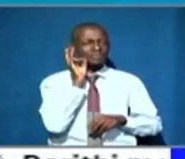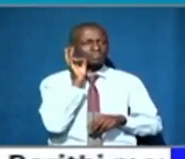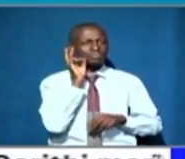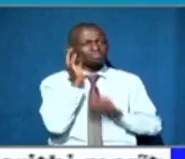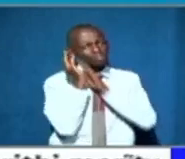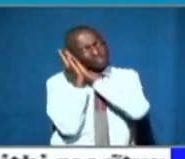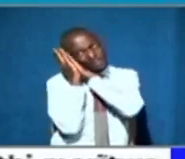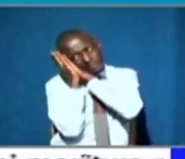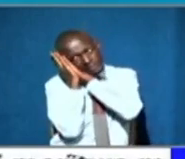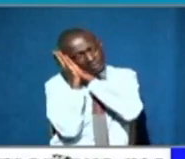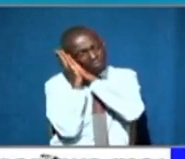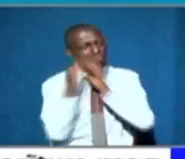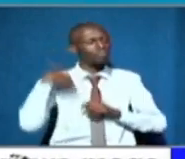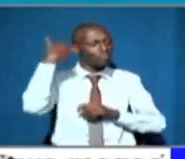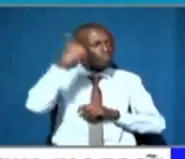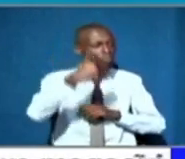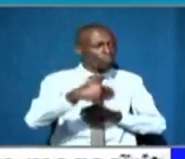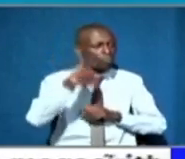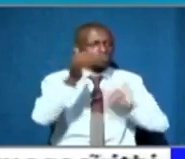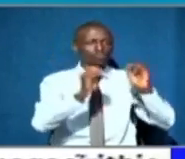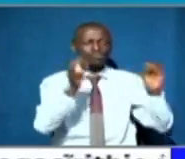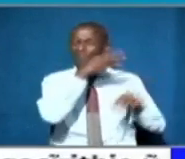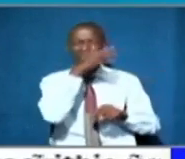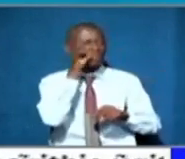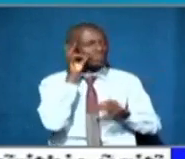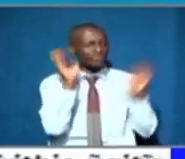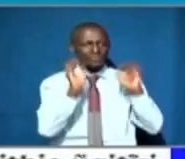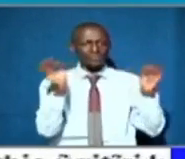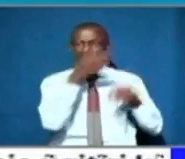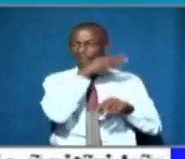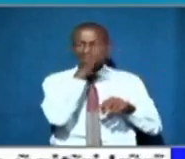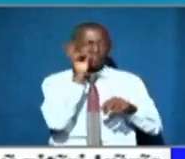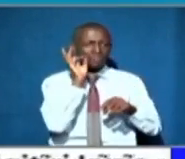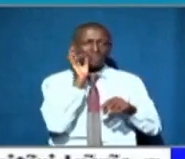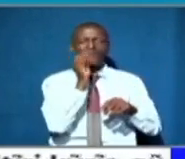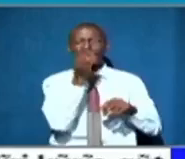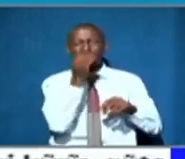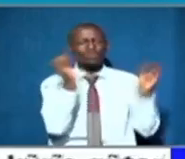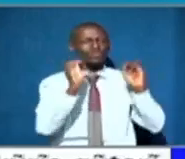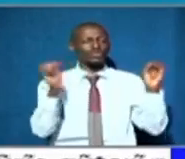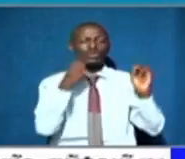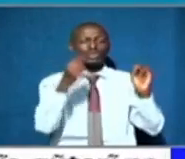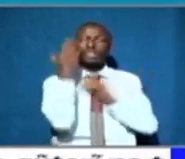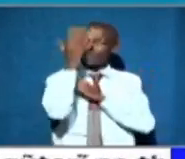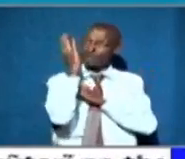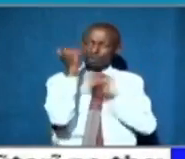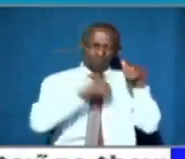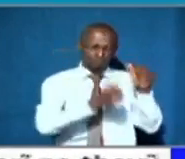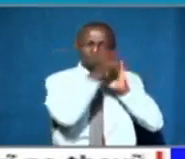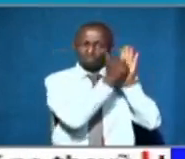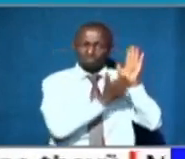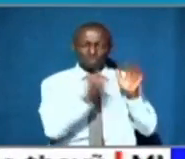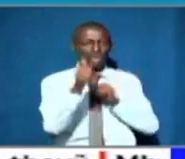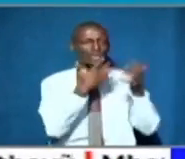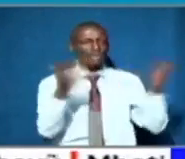wukomage dhagi othe asha kuhigati ugo kuhiga no kuria na kurumirira maudu maria gai atu erire no maudu magi ma kawaida